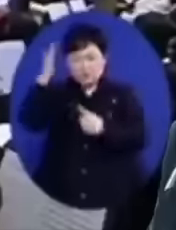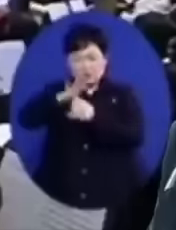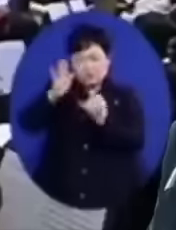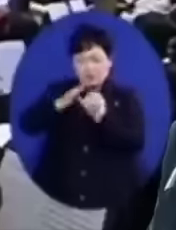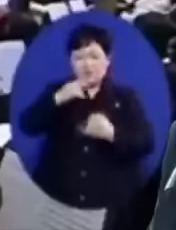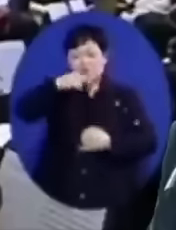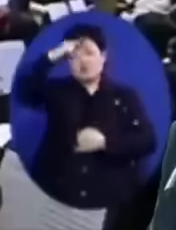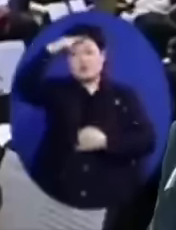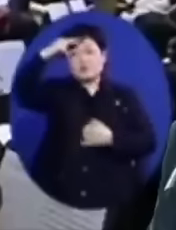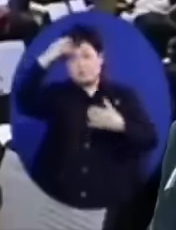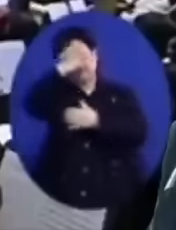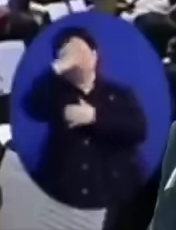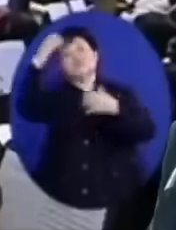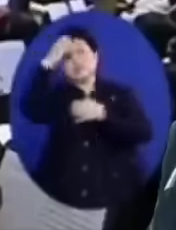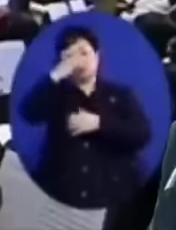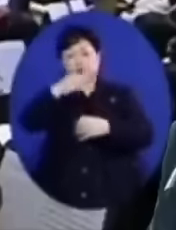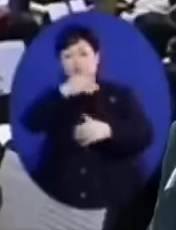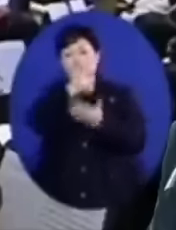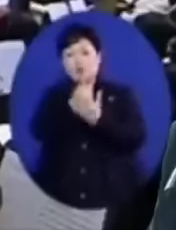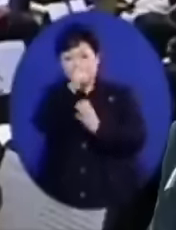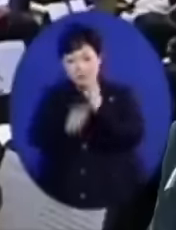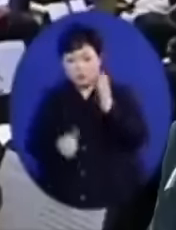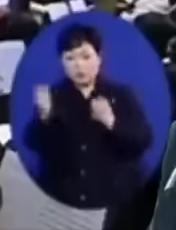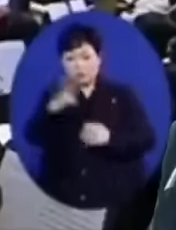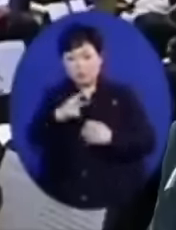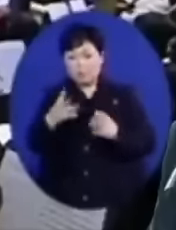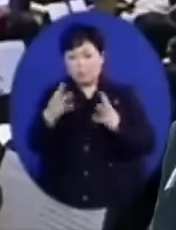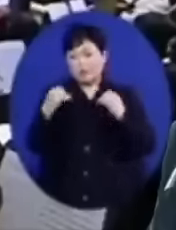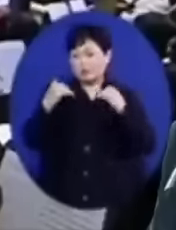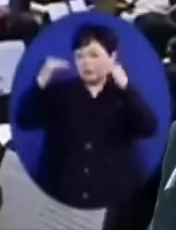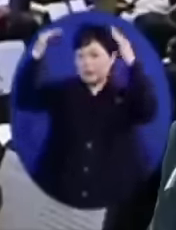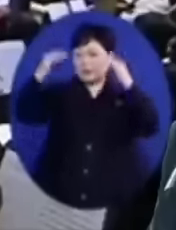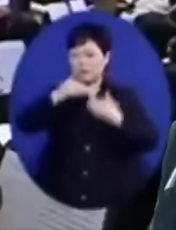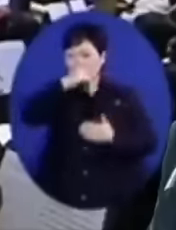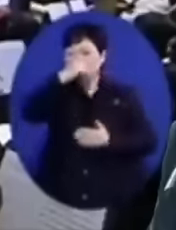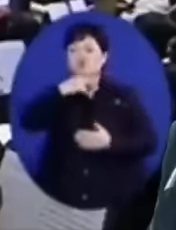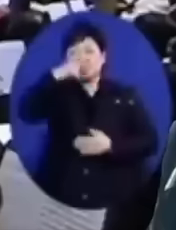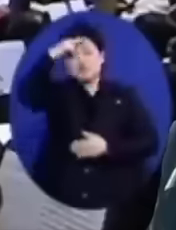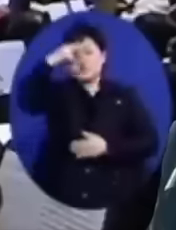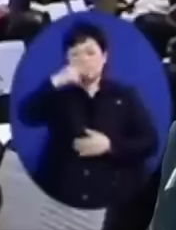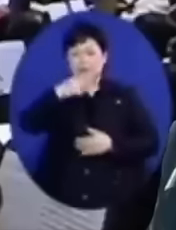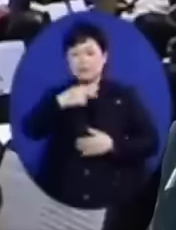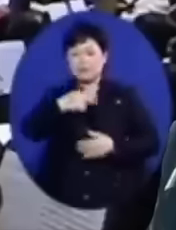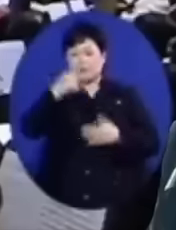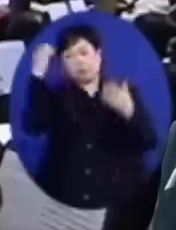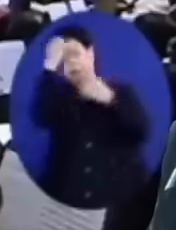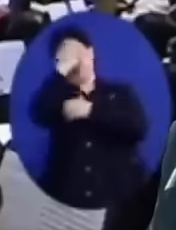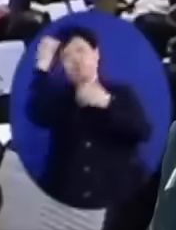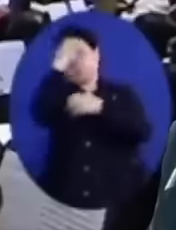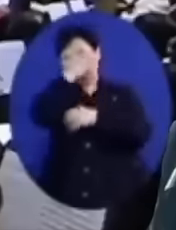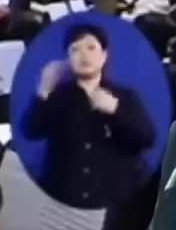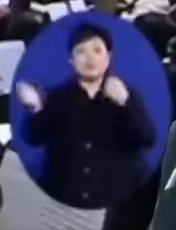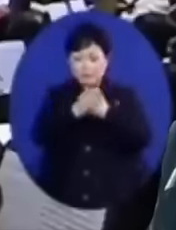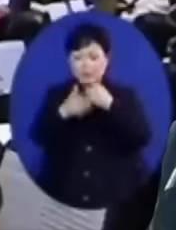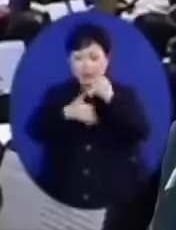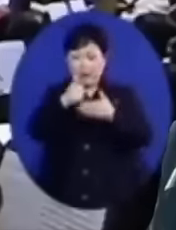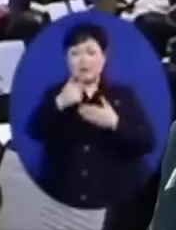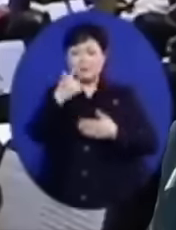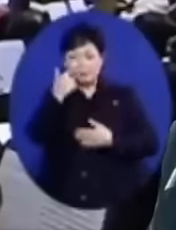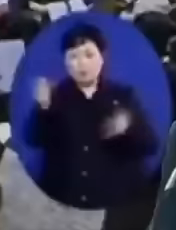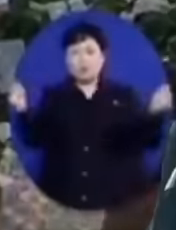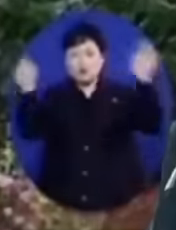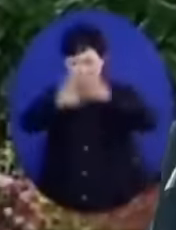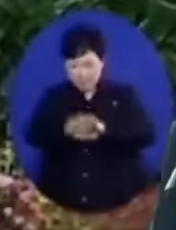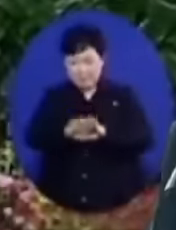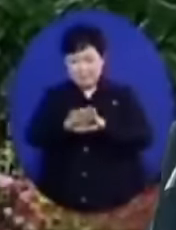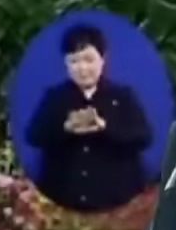마시고 타락하게 될 것입니다. 또 수많은 어른들도 술을 마시고 취하여 제정신이 아닐 것입니다. 그러니 하나님 오늘 밤 이